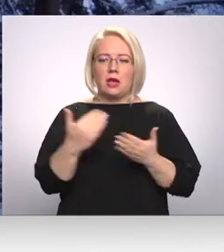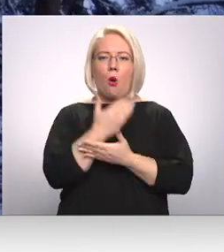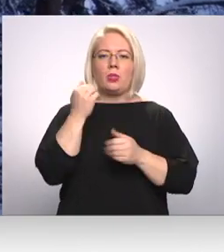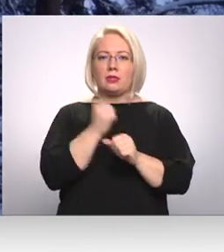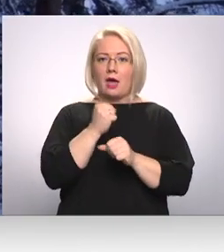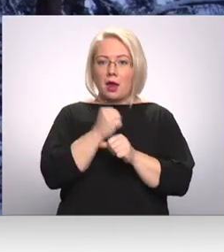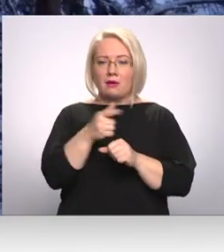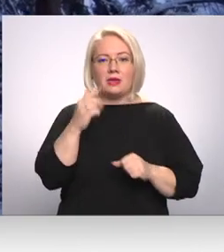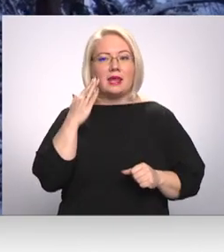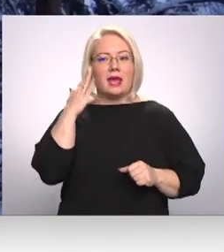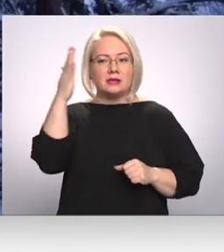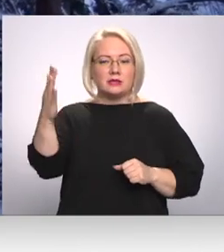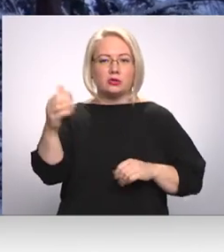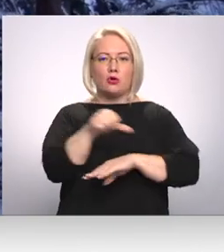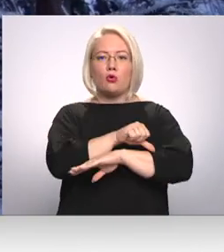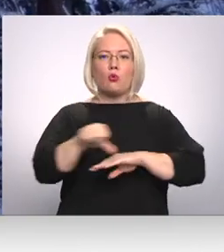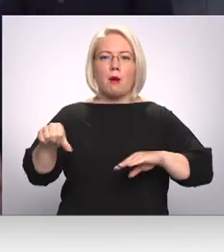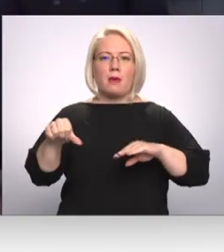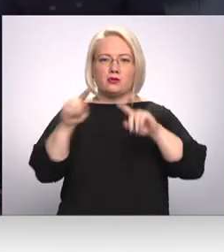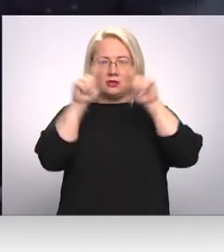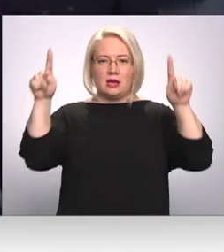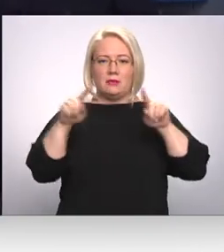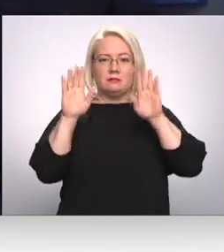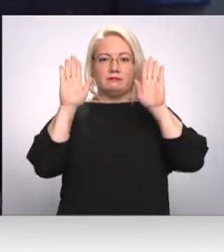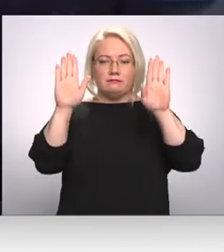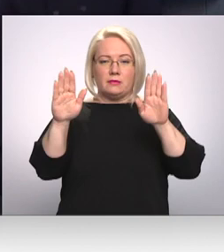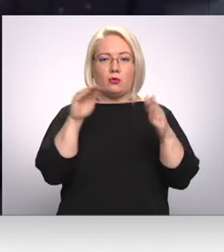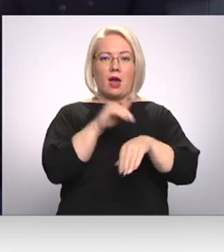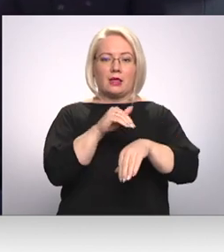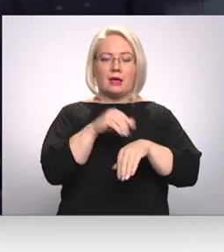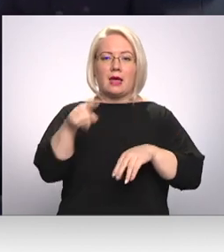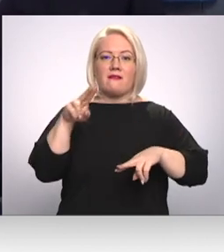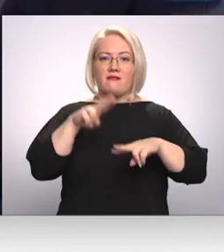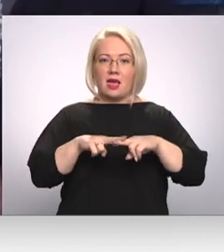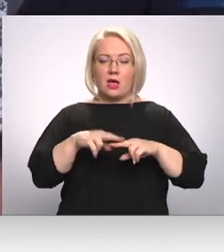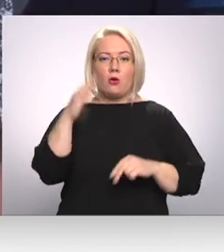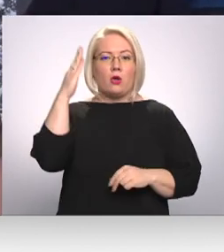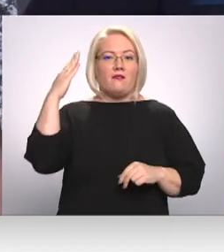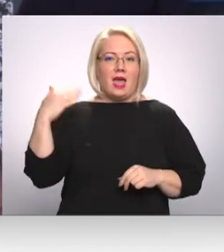ir iecerējusi robežzīmes uzstādīšanu, lai atgādinātu, ka tieši šī ir vieta, kur Ventiņu zemes